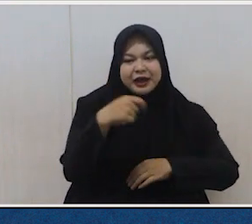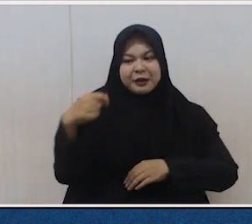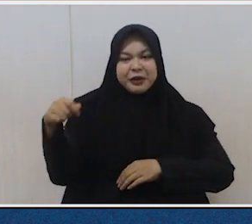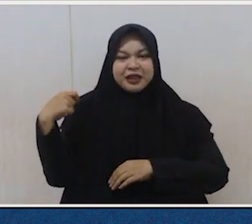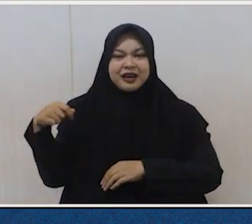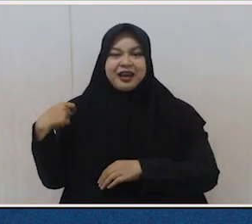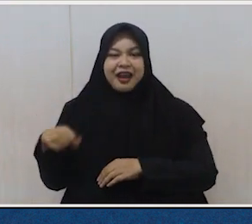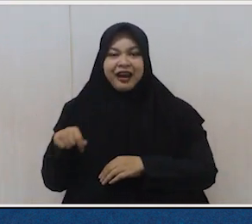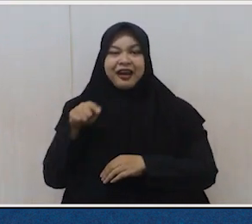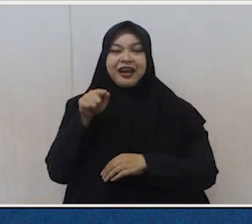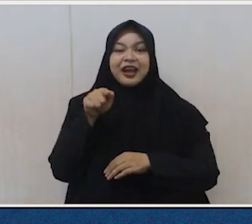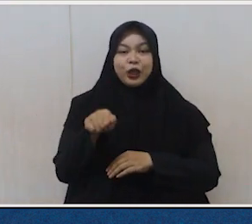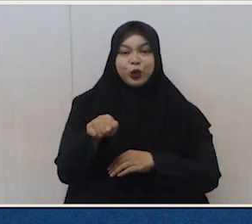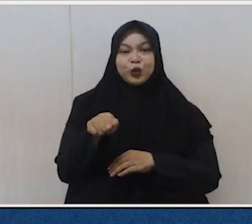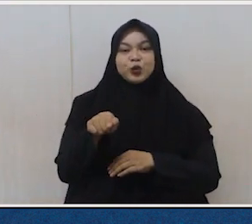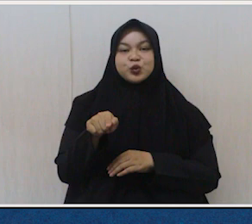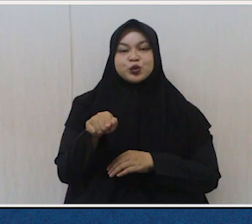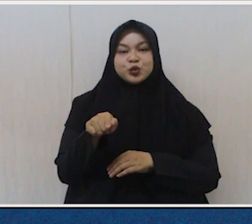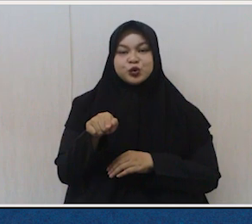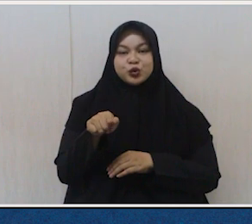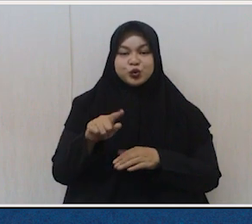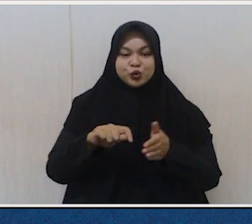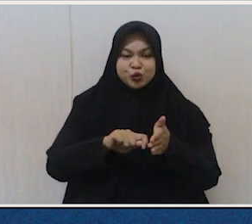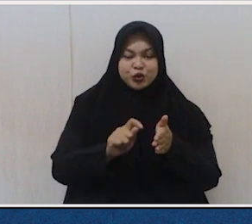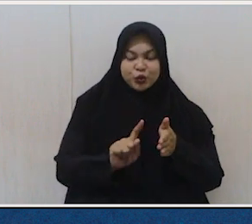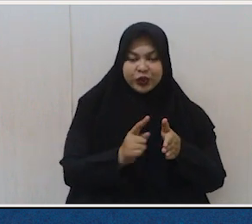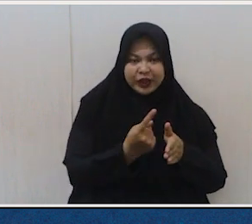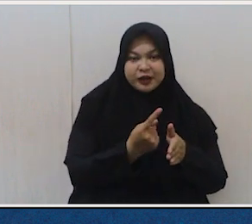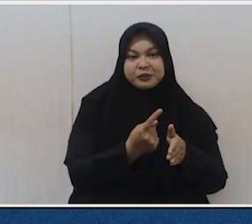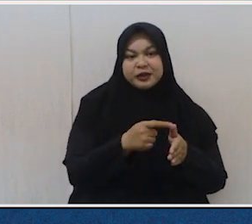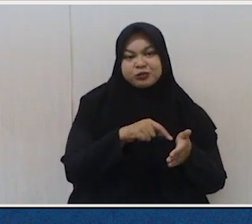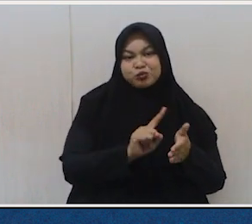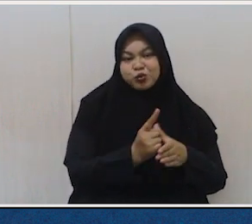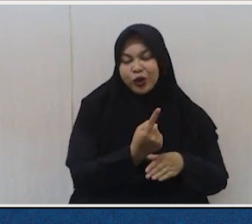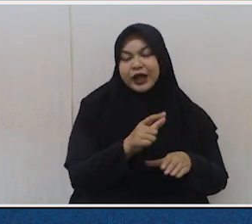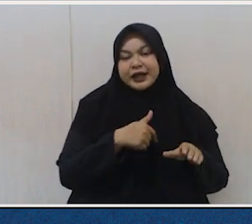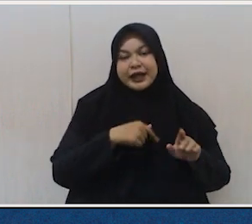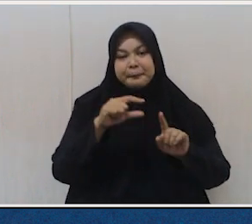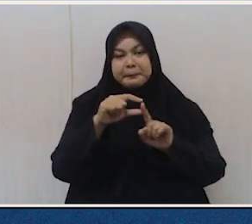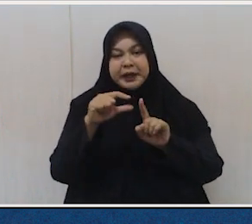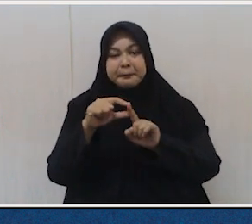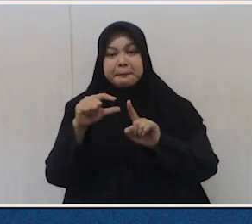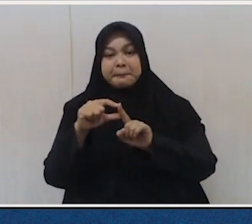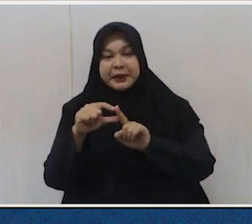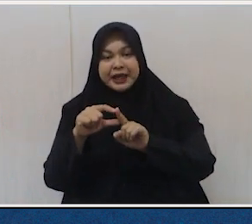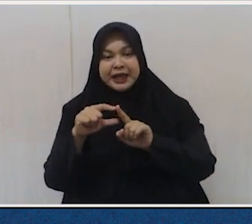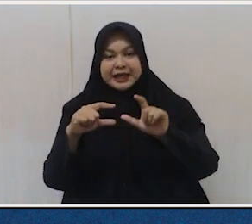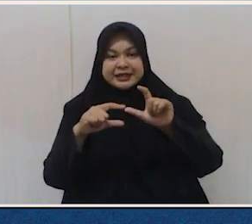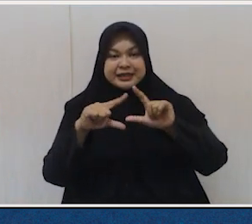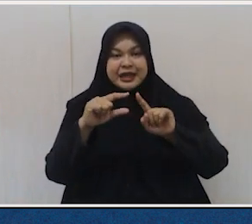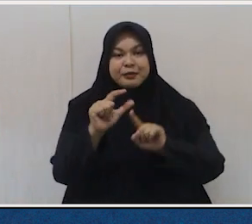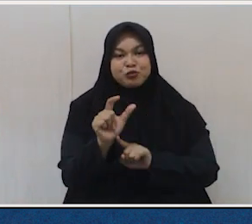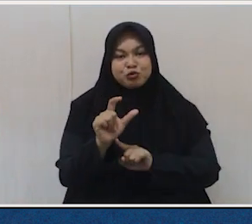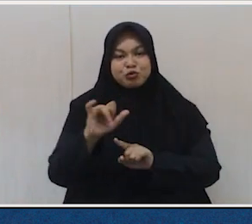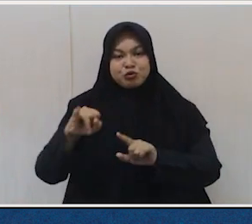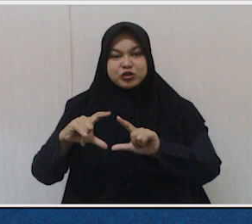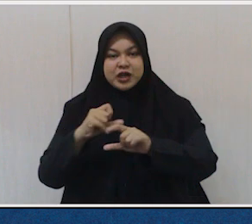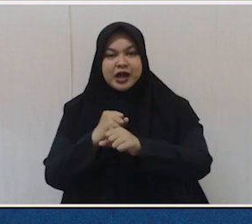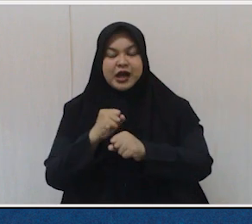itu titik kunci di mana ee rencana PP pp 1 Jagat itu berubah jadi